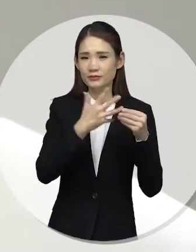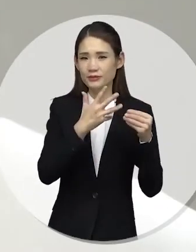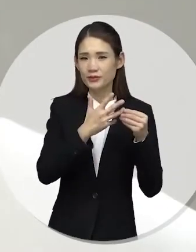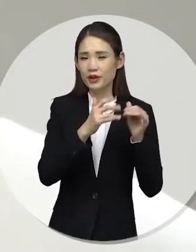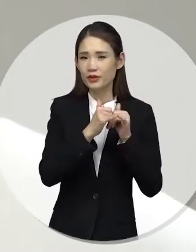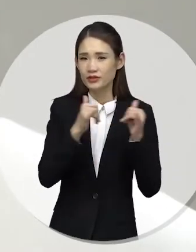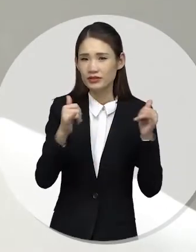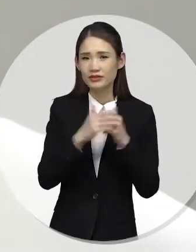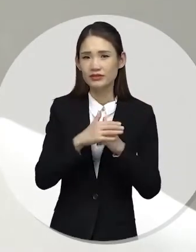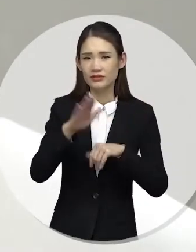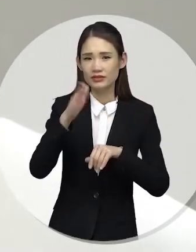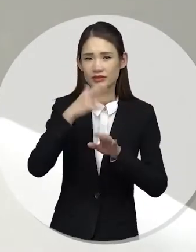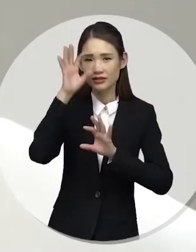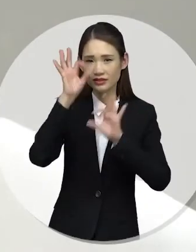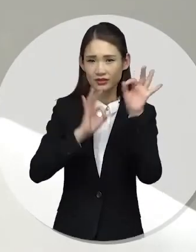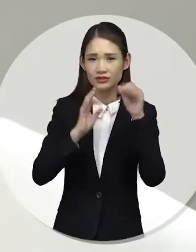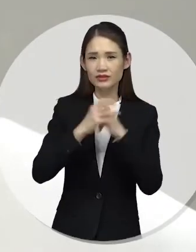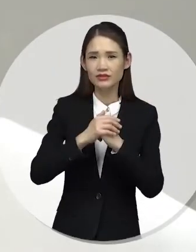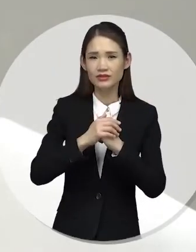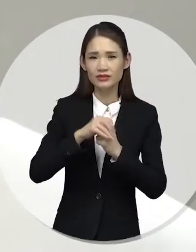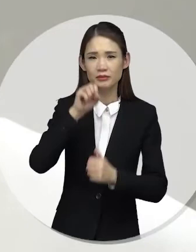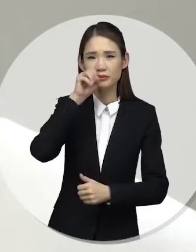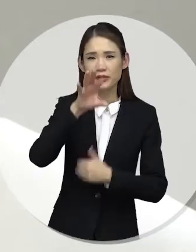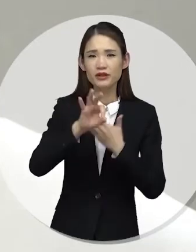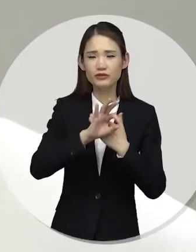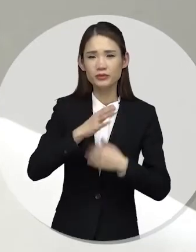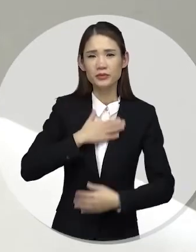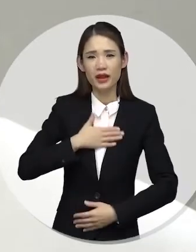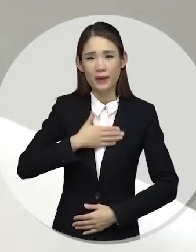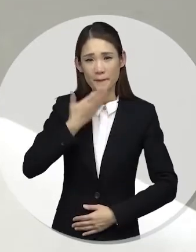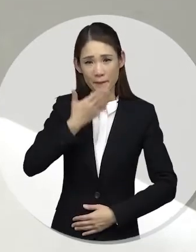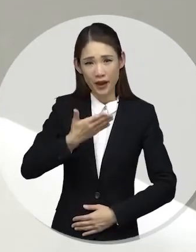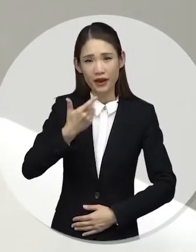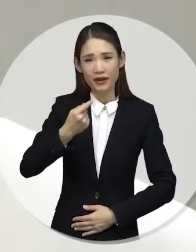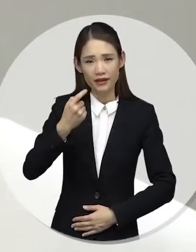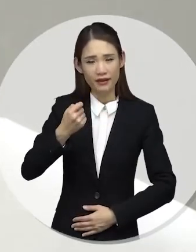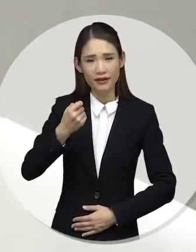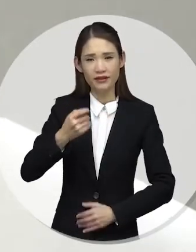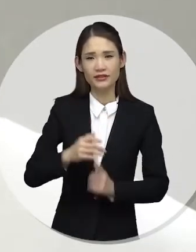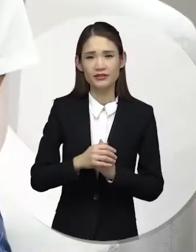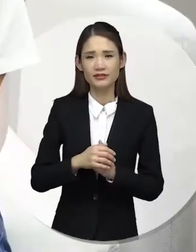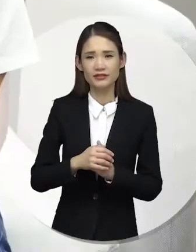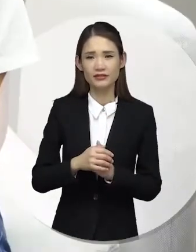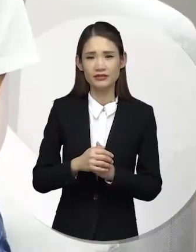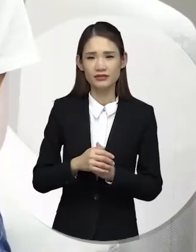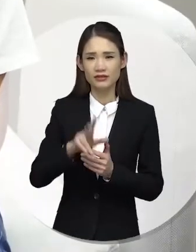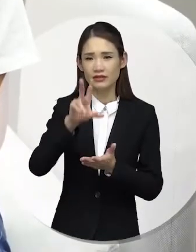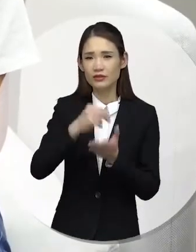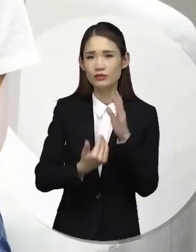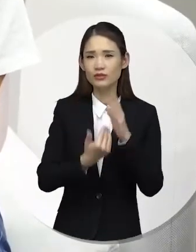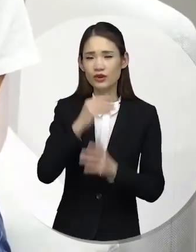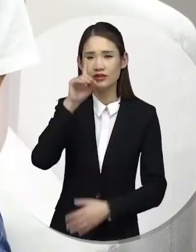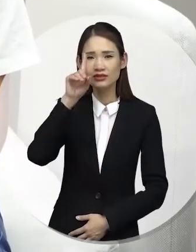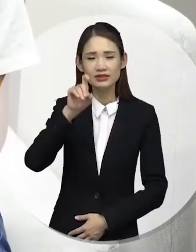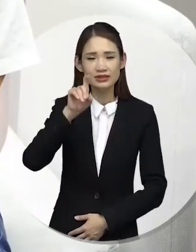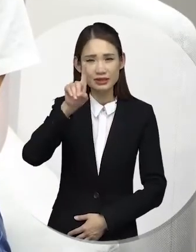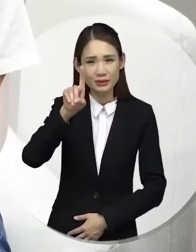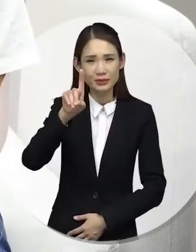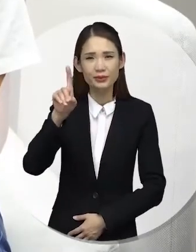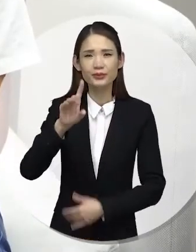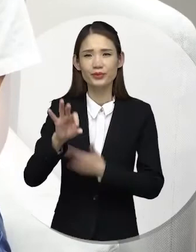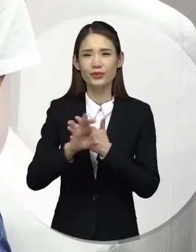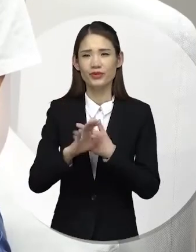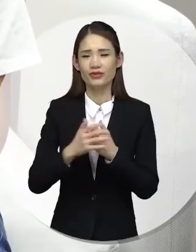8번은 사람들이 잘못했다는 거는 말해주면 알 가능성이 좀 더 높거든요. 문제는 11번 같은